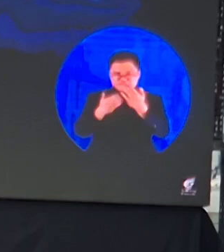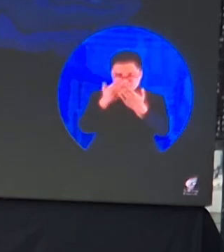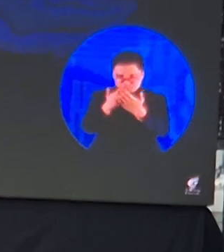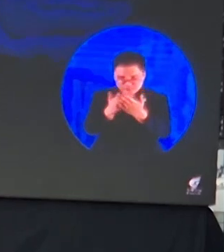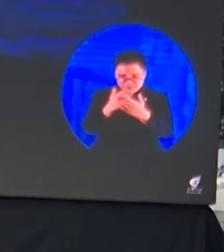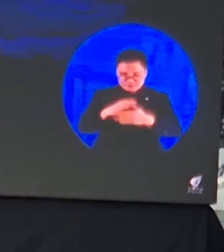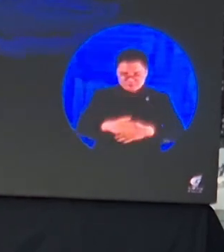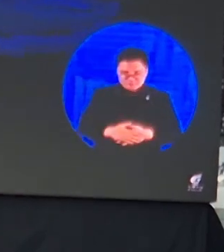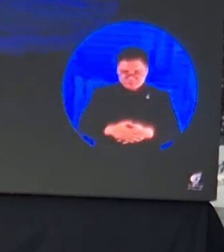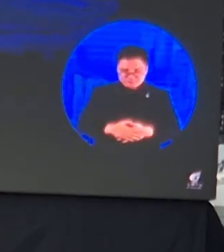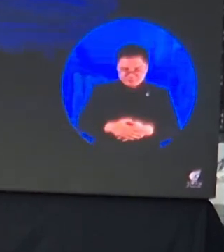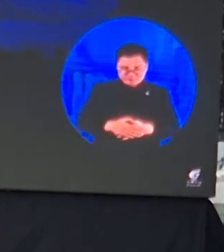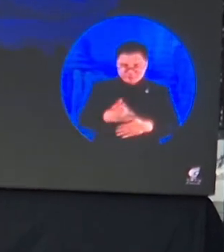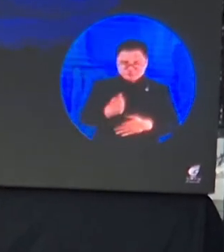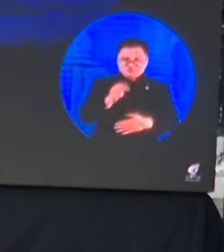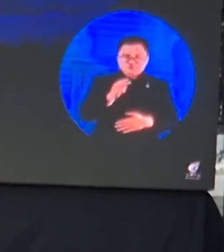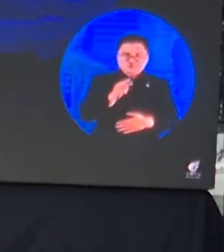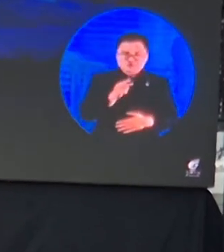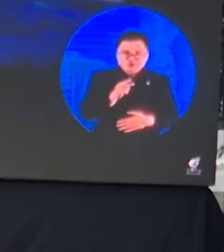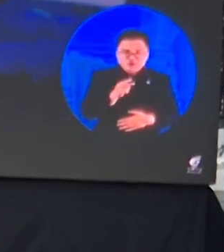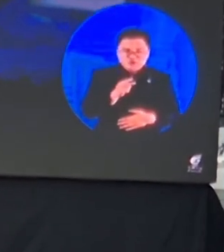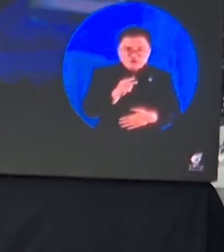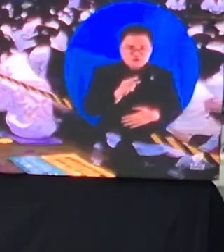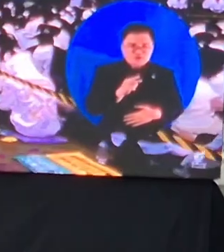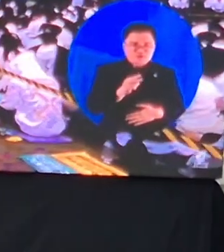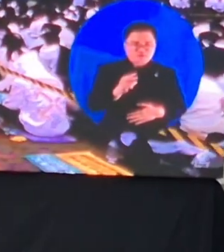살려주시옵소서. 주여,